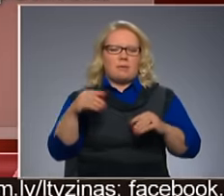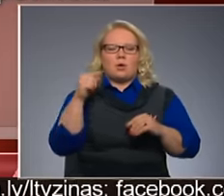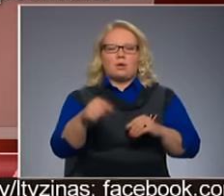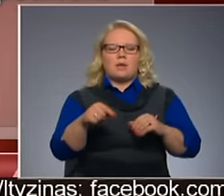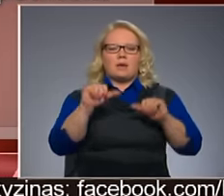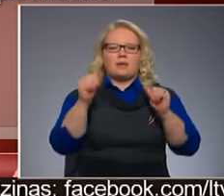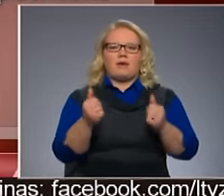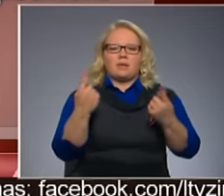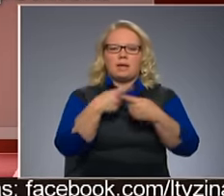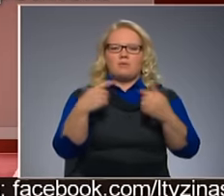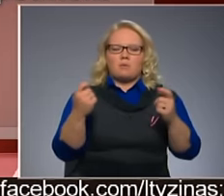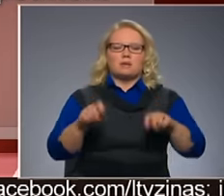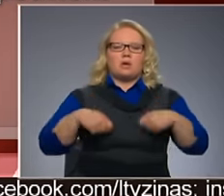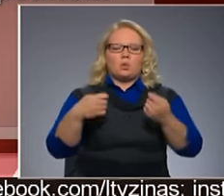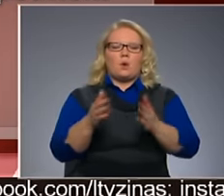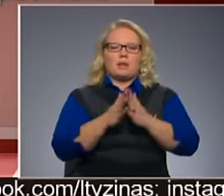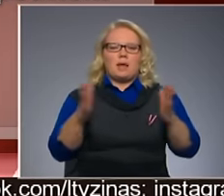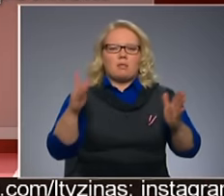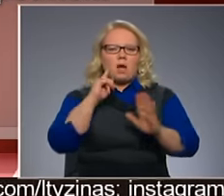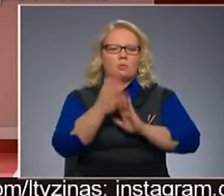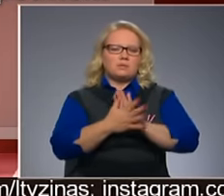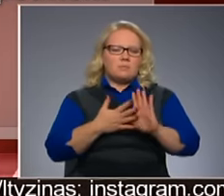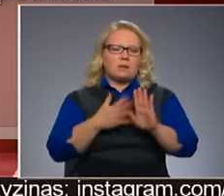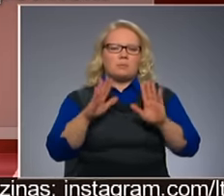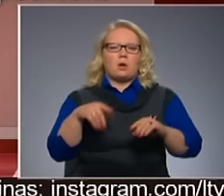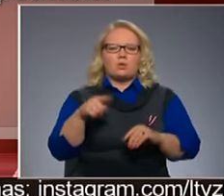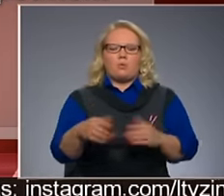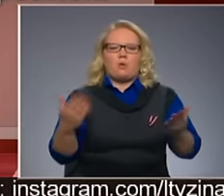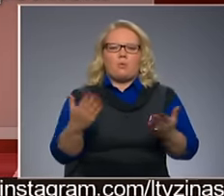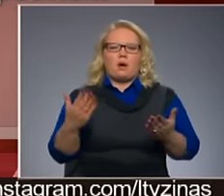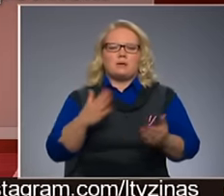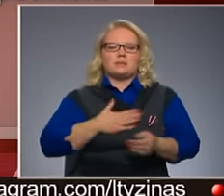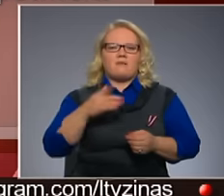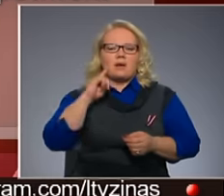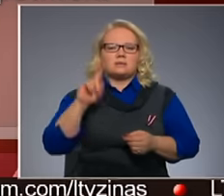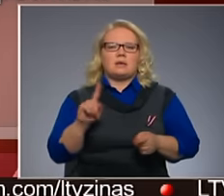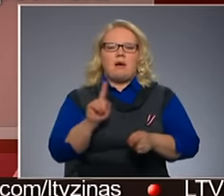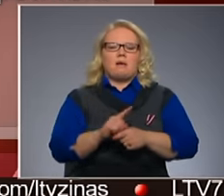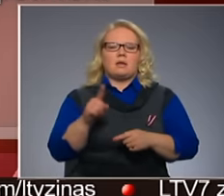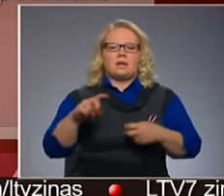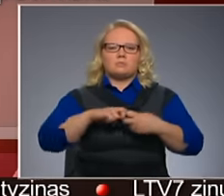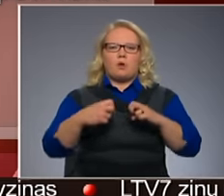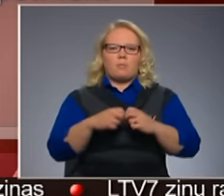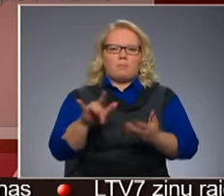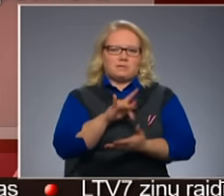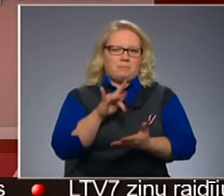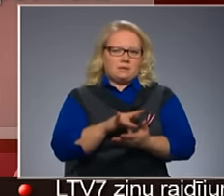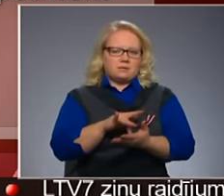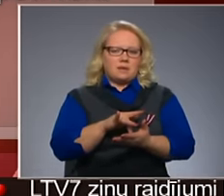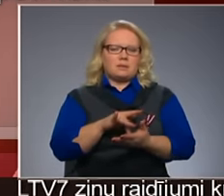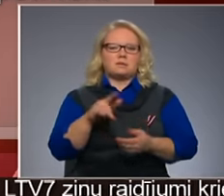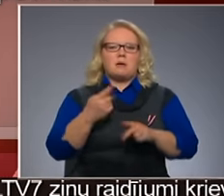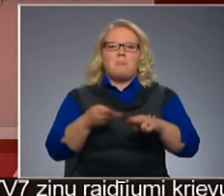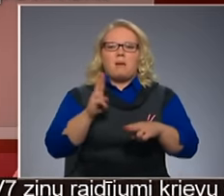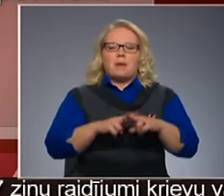veida informācija dos lielāku izpratni par to, kur tad savā ziņā arī ir šīs problēmas epicentrs.